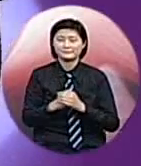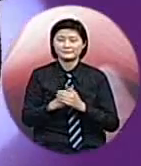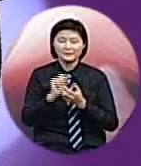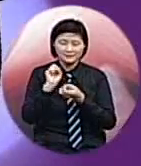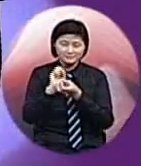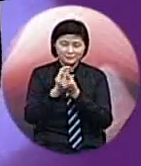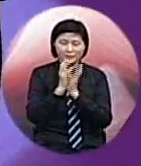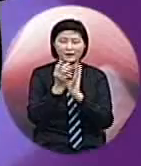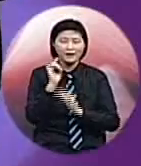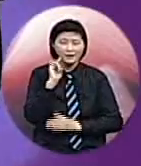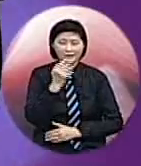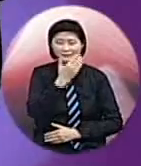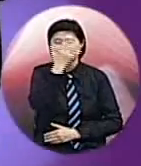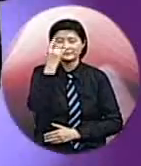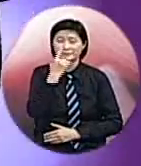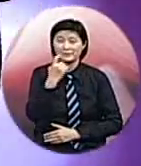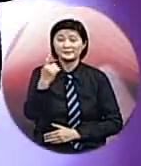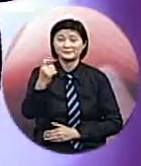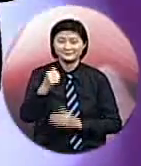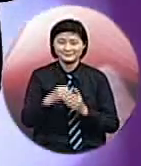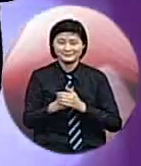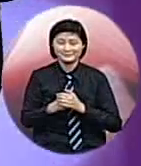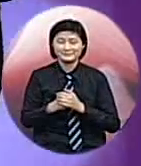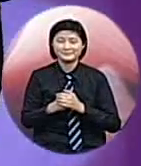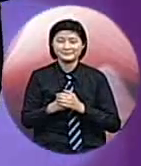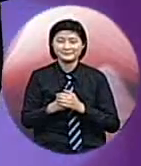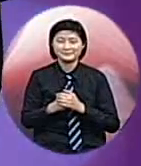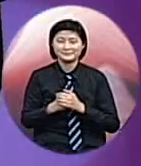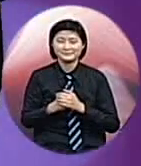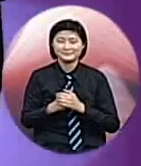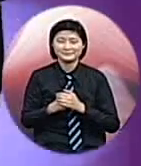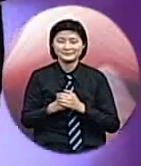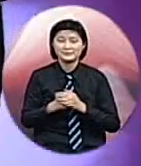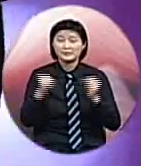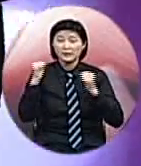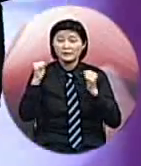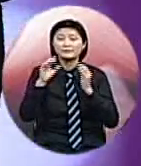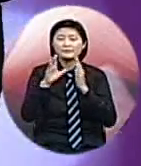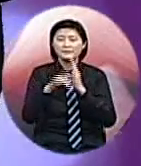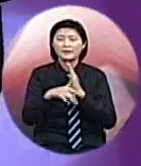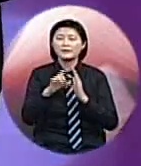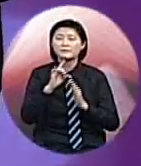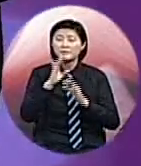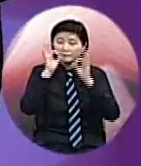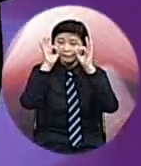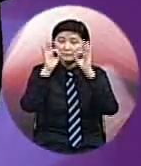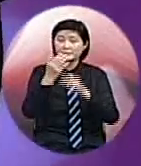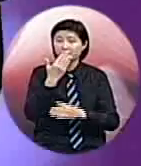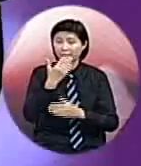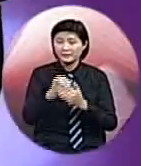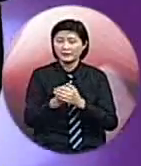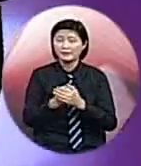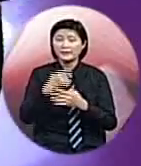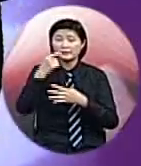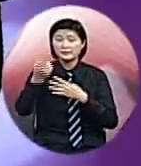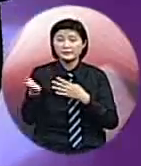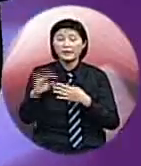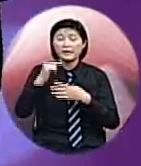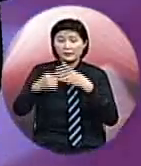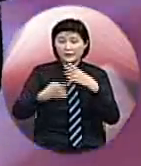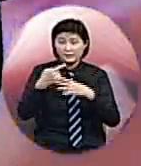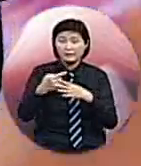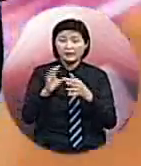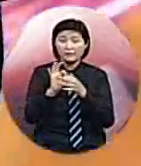아름답고 멋져요. 네? 근데 요 겨울에만 볼 수 있잖아요 설경은. 네. 근데 계절에